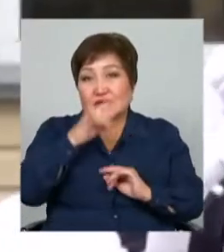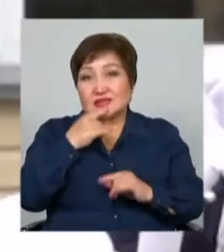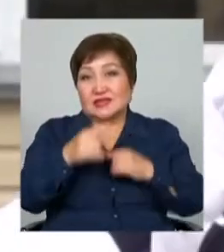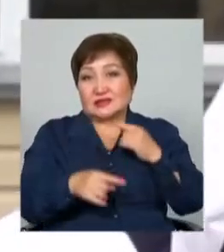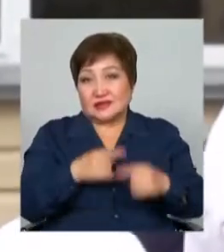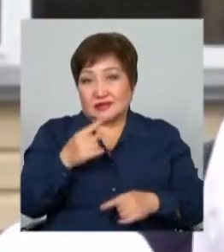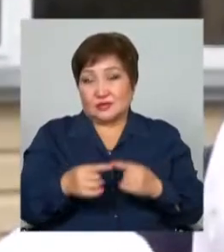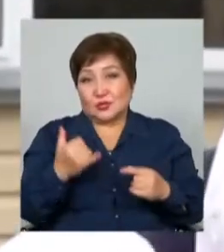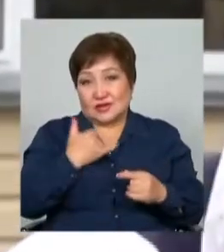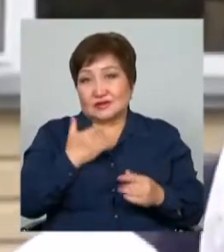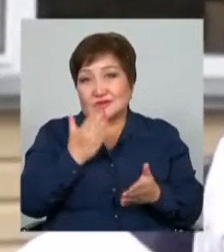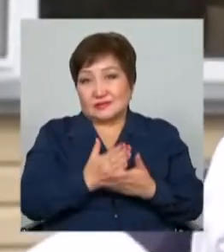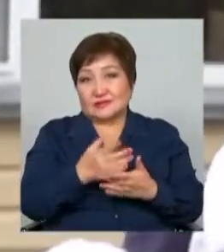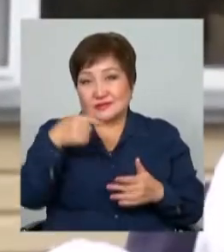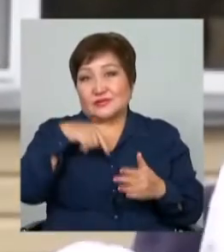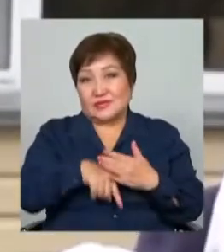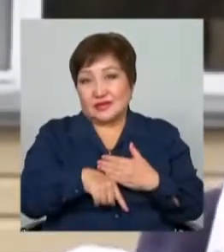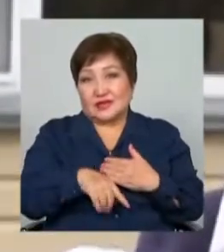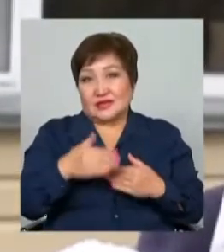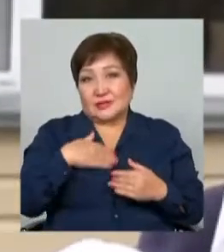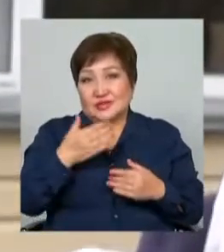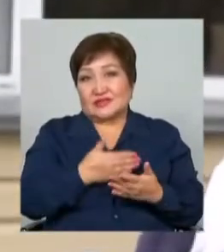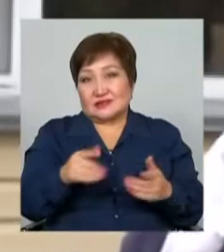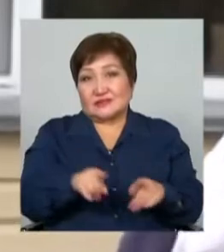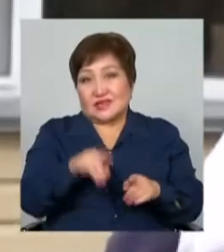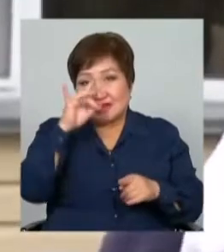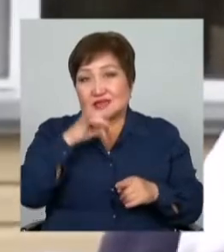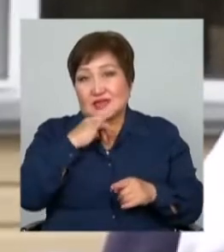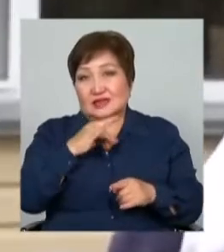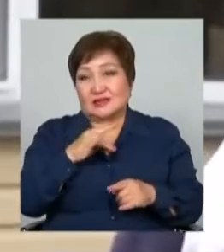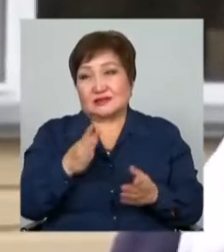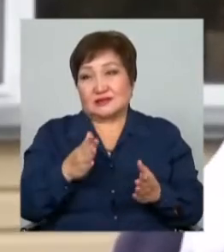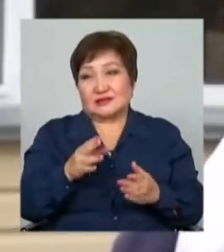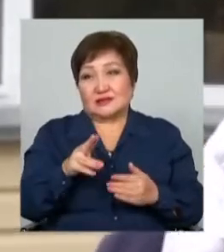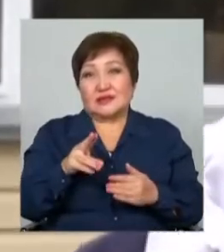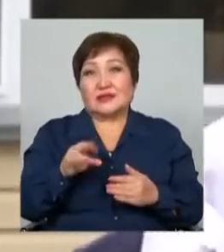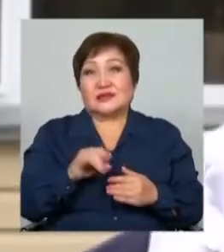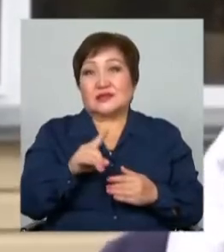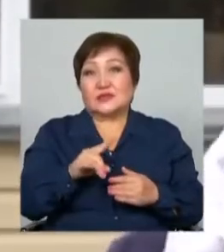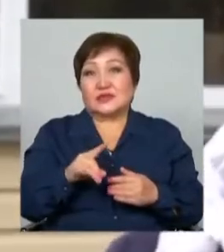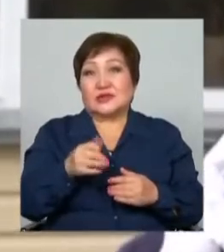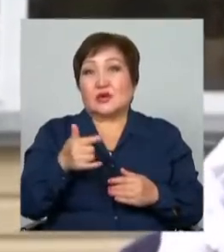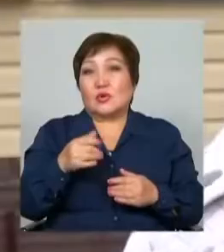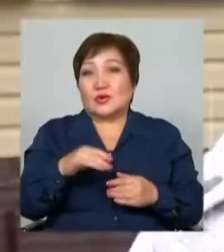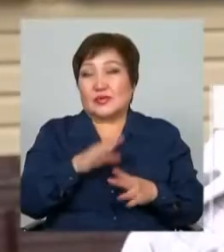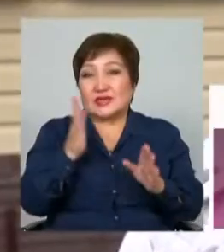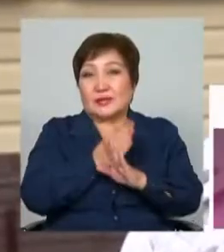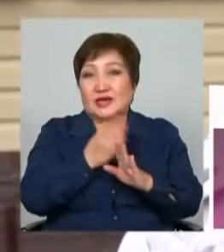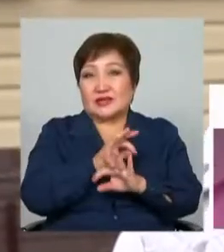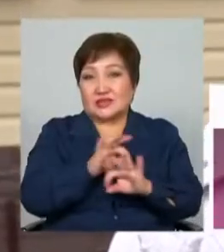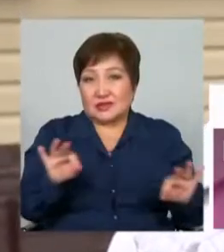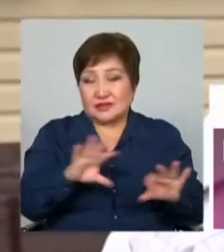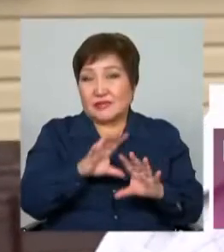қайда туылып, не қазақтығымызды түгел көргізендік келдік. Мына жерге табиғат жақсы, бәрі жақсы.